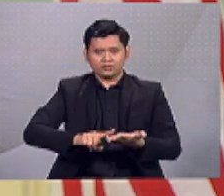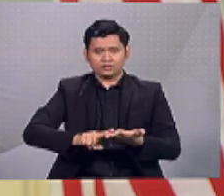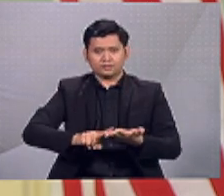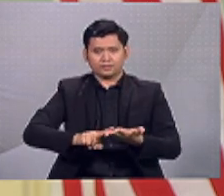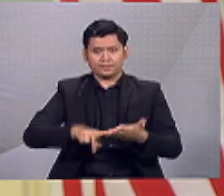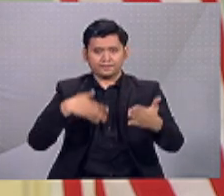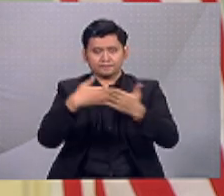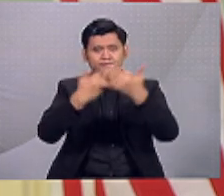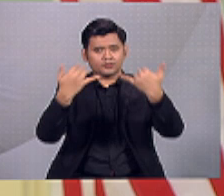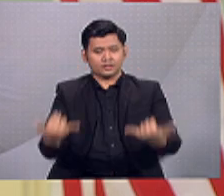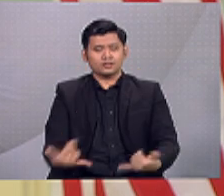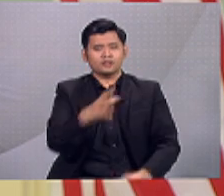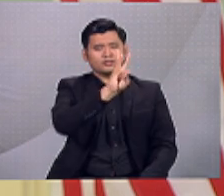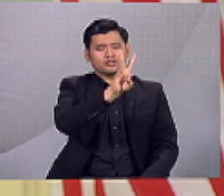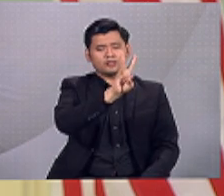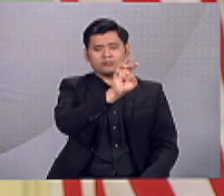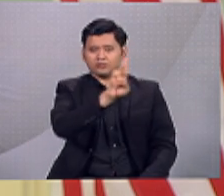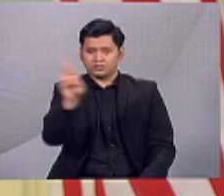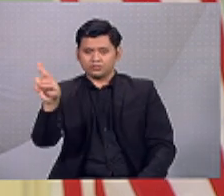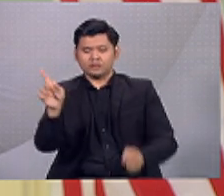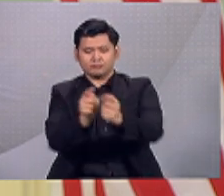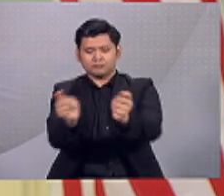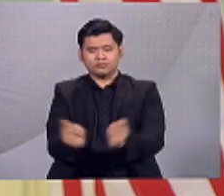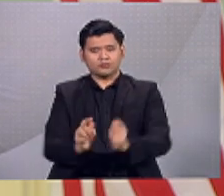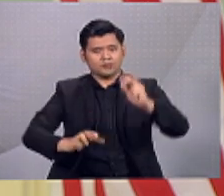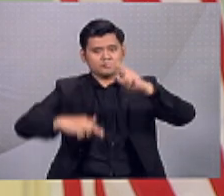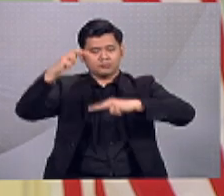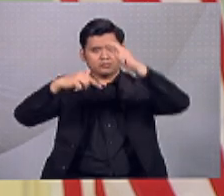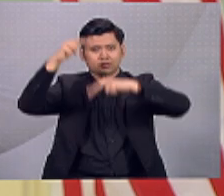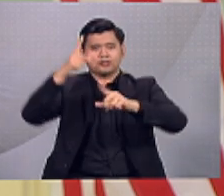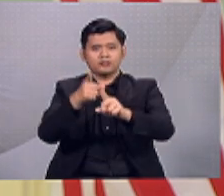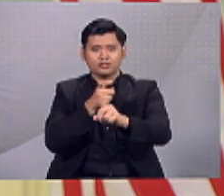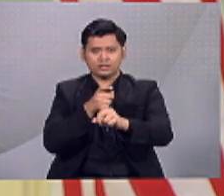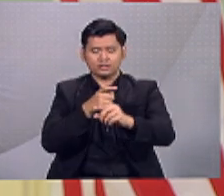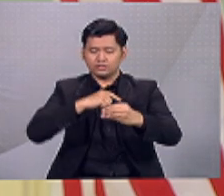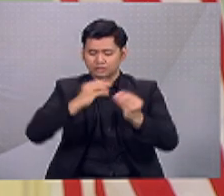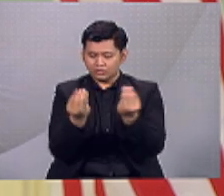adalah 6,000 tapak binaan. Daripada jumlah tersebut,